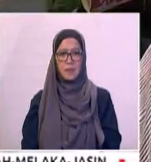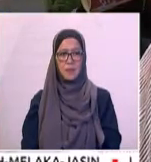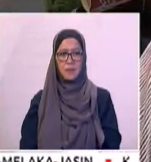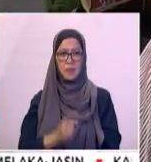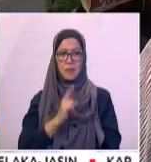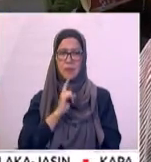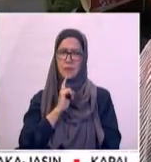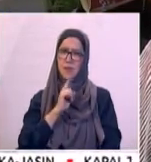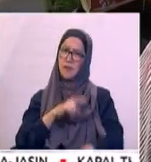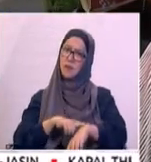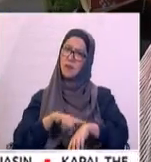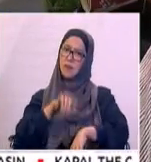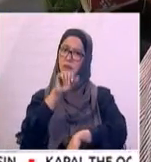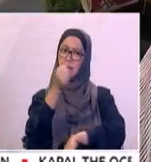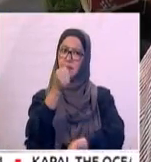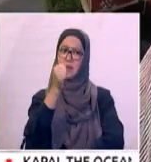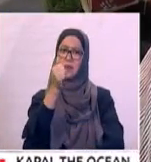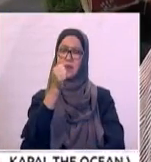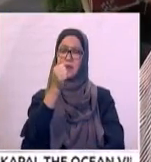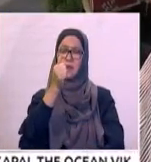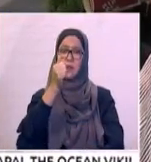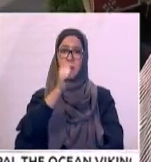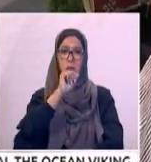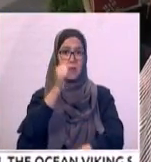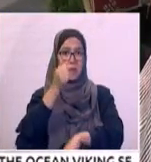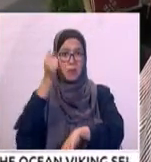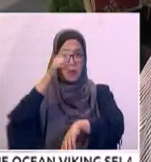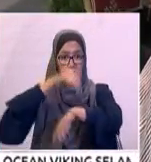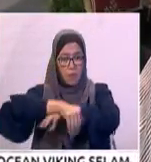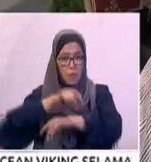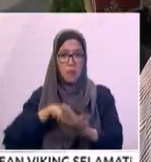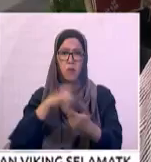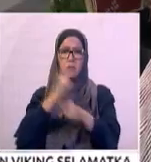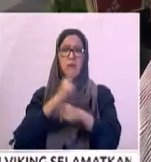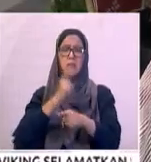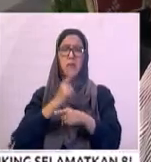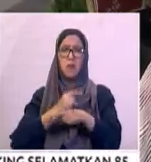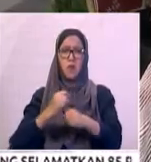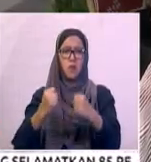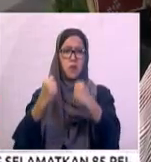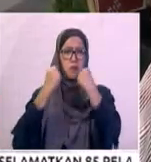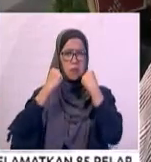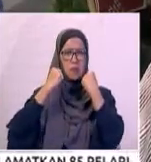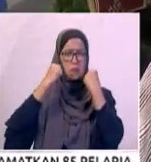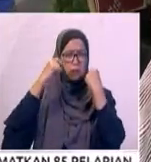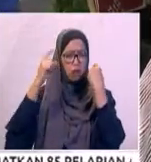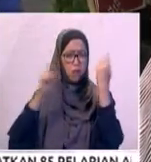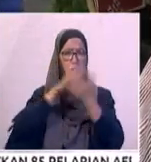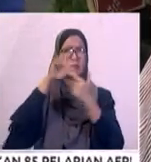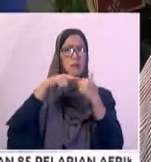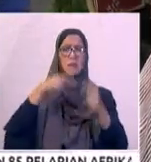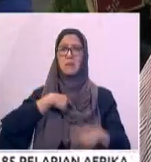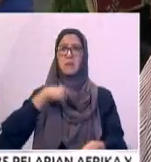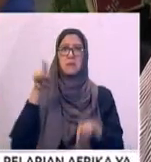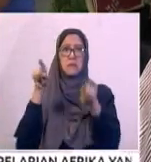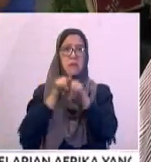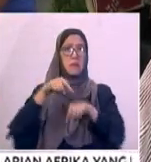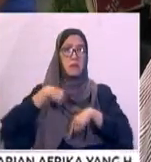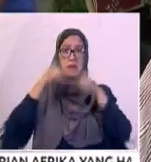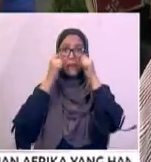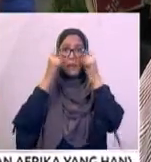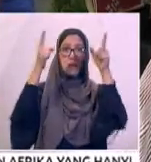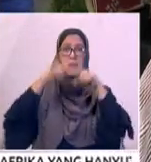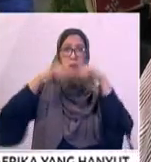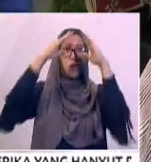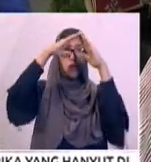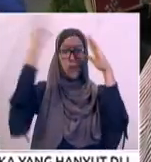Pukul 10 tu, itu betul-betul terlalu kuat yang menyebabkan kita sendiri tak sedar bumbung siapa yang terbang. Ada jiran ke